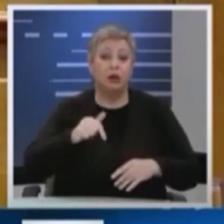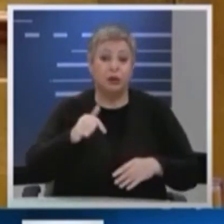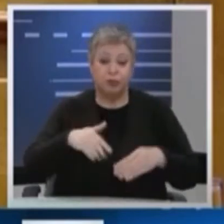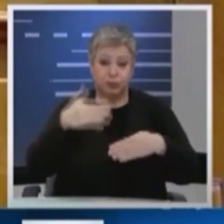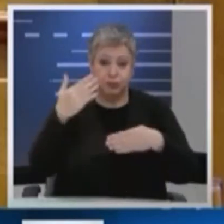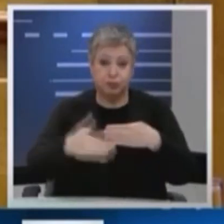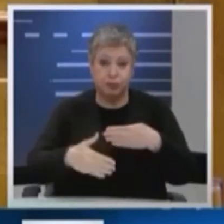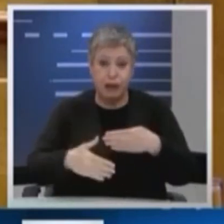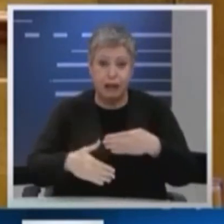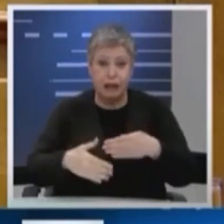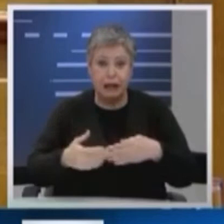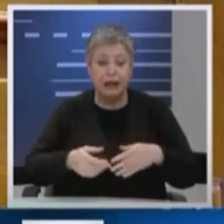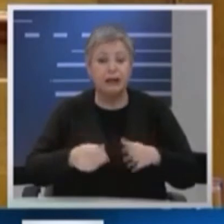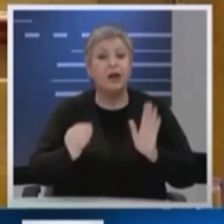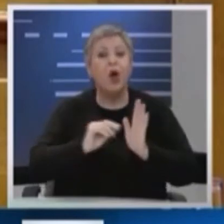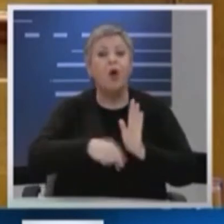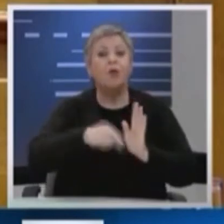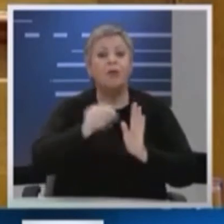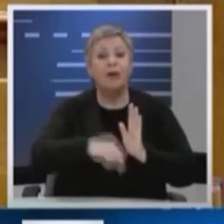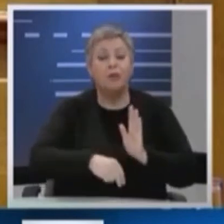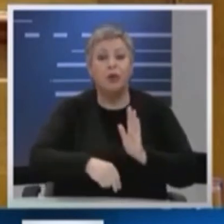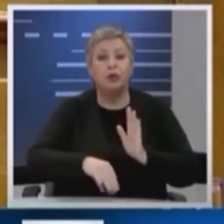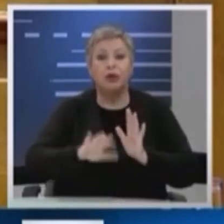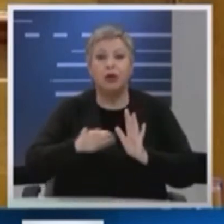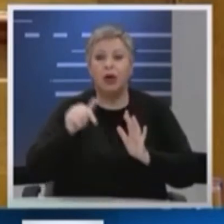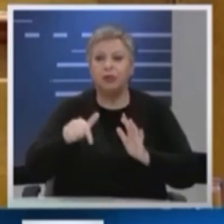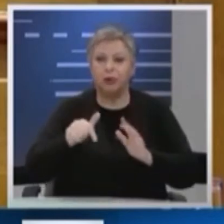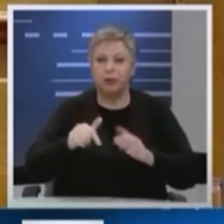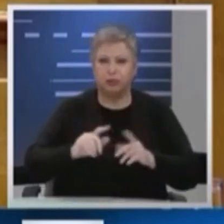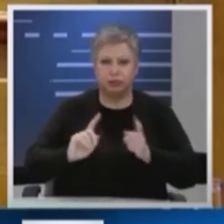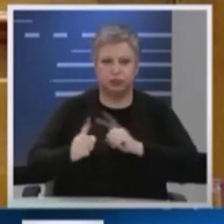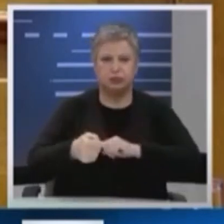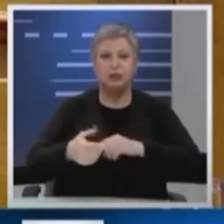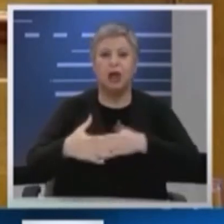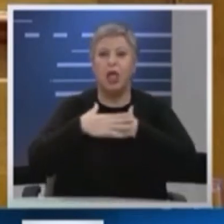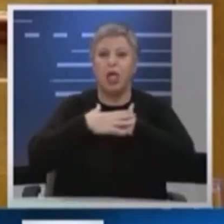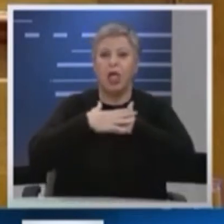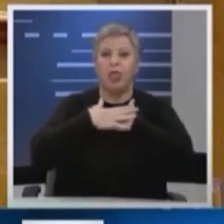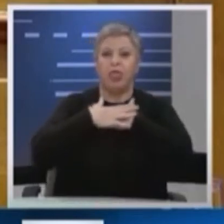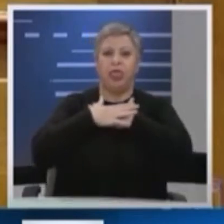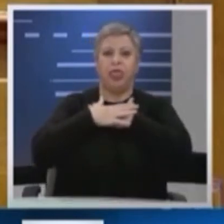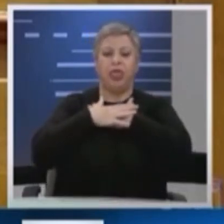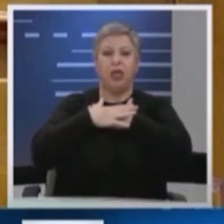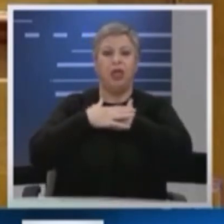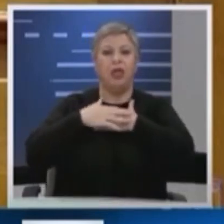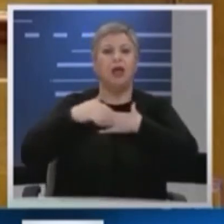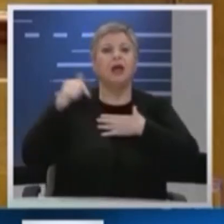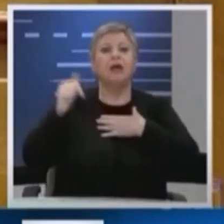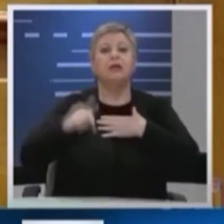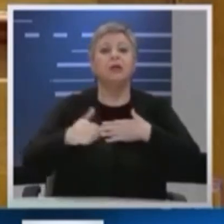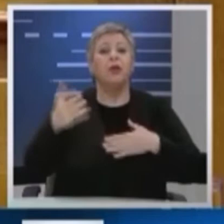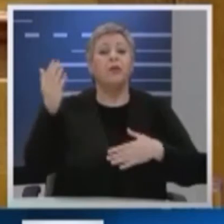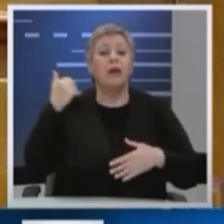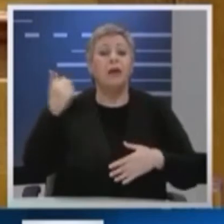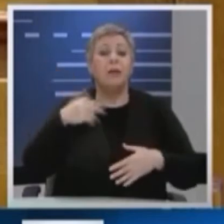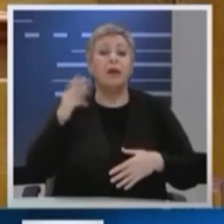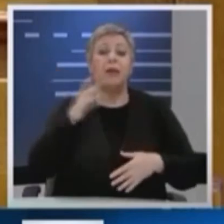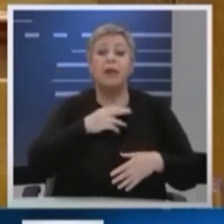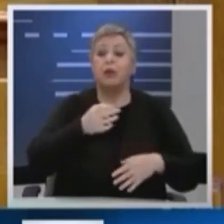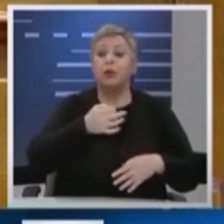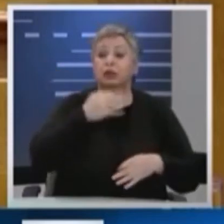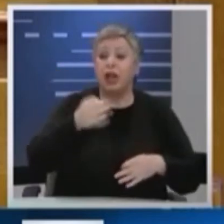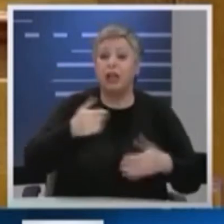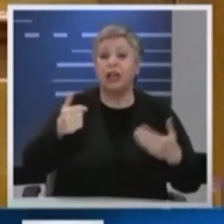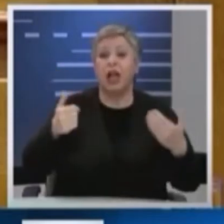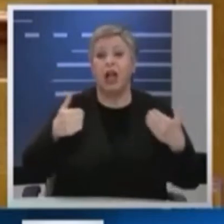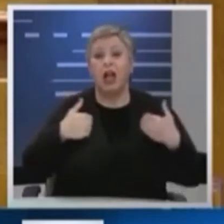μνημονίου, τίνει να γίνει θηλιά στο λαιμό μας. Οι λονταρισμοί του Πρωθυπουργού για τις αγορές που θα χορεύουν στο ρυθμό μας,